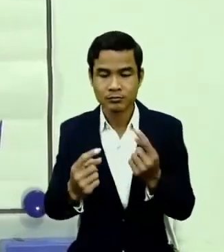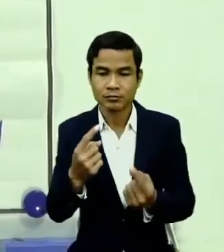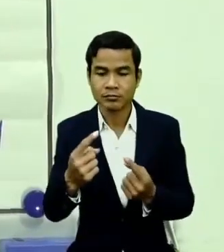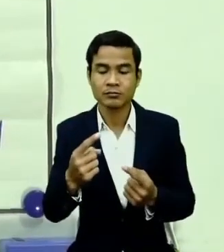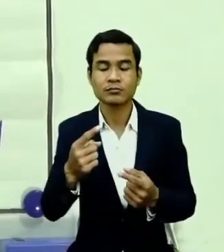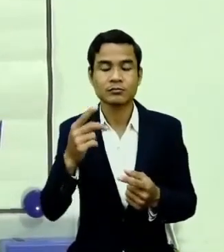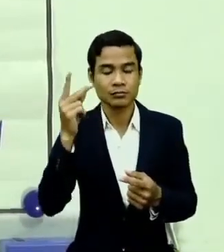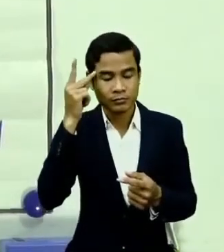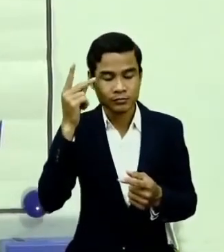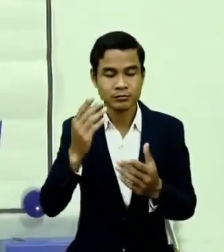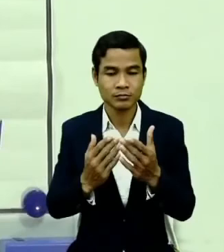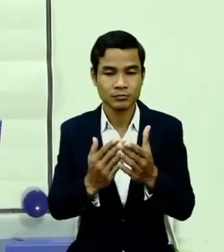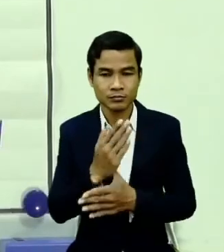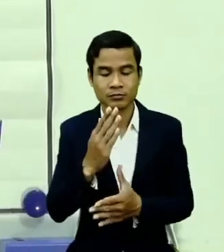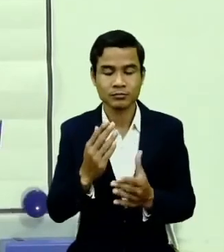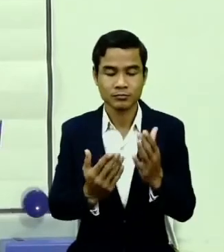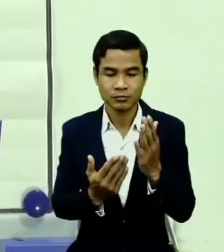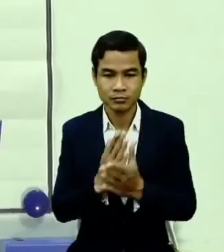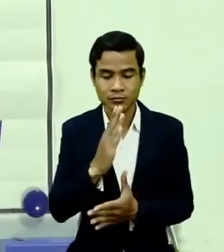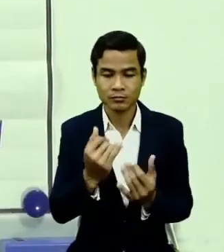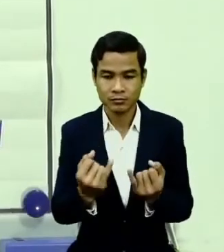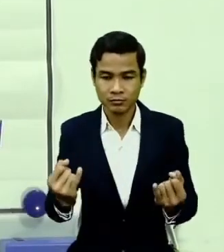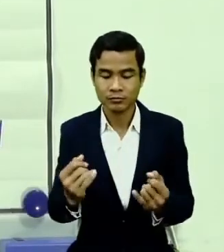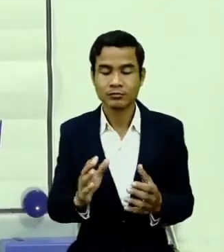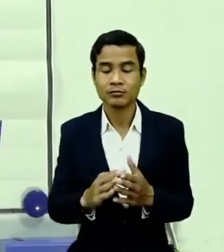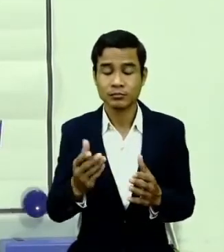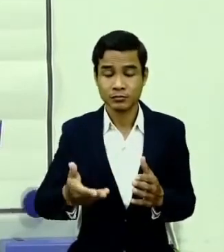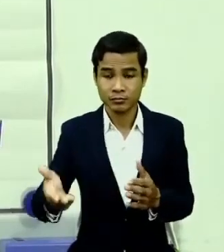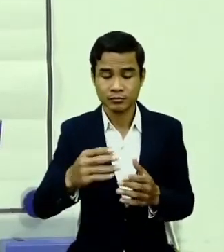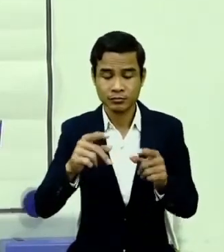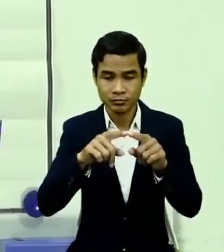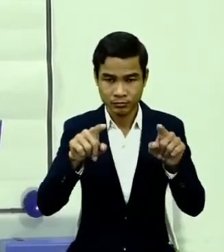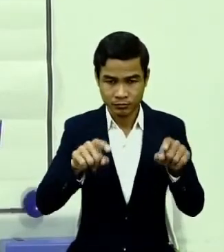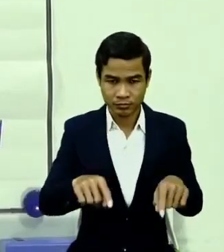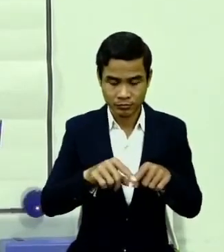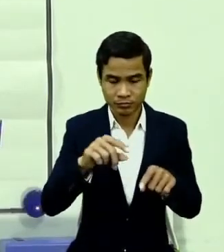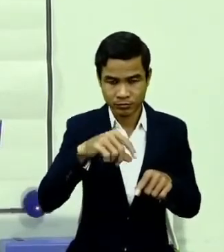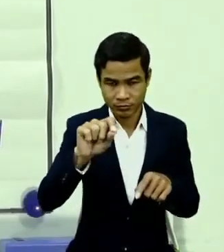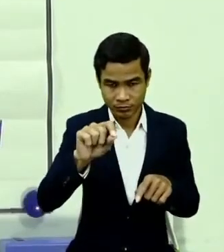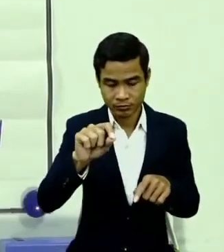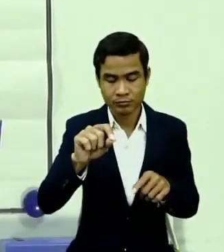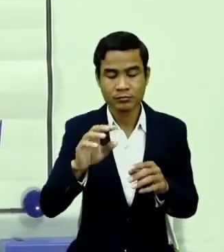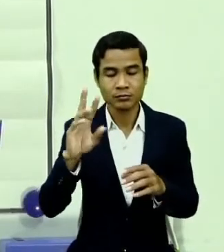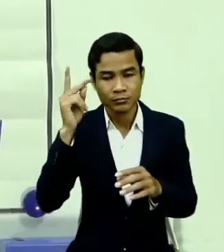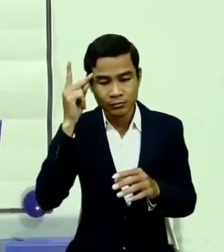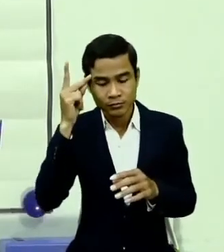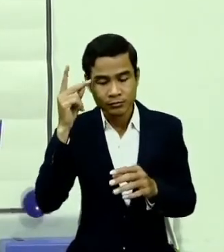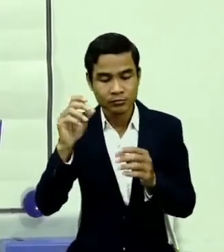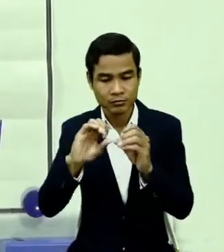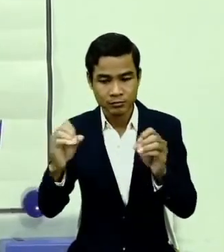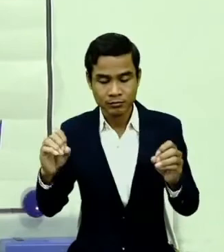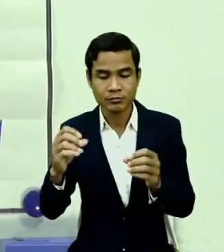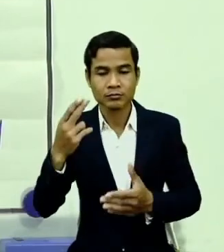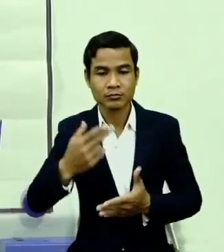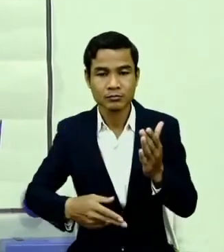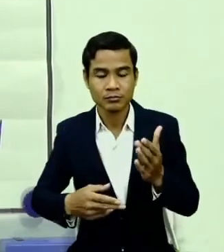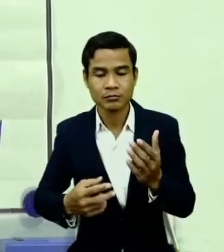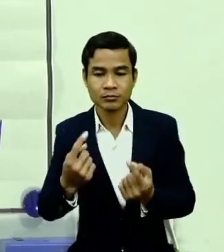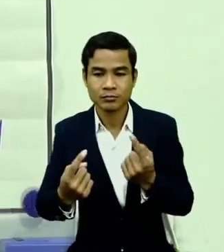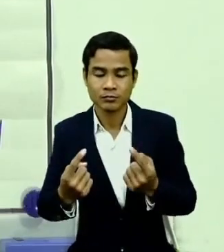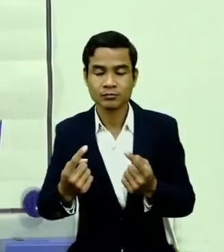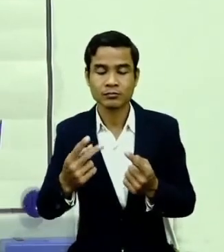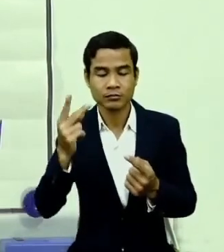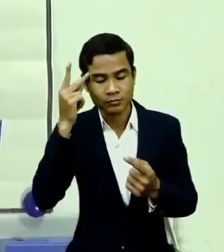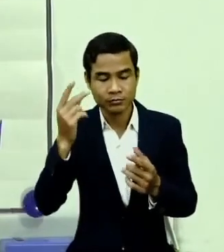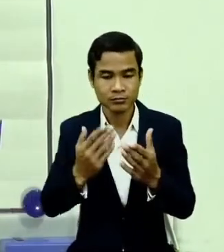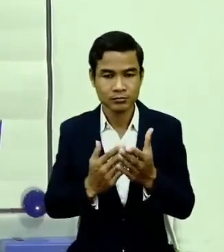ជាសិទ្ធិកុមារដល់ទេណាចូលគូសគ្រីទៅក្នុងប្រអប់ចំពោះលបាសណាដែលជា